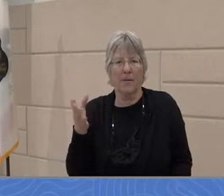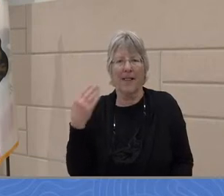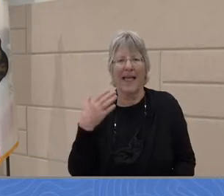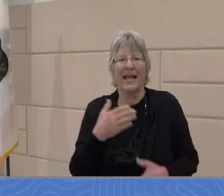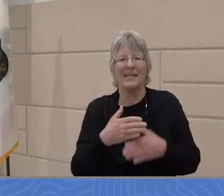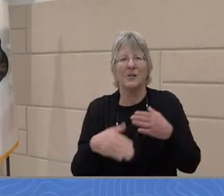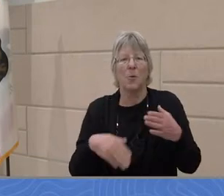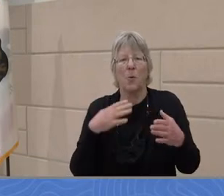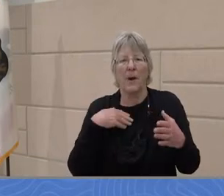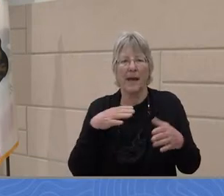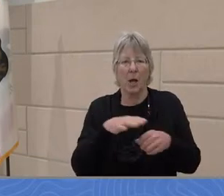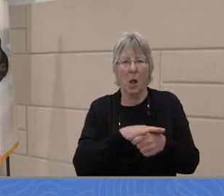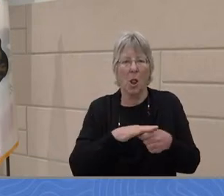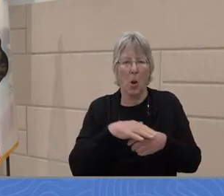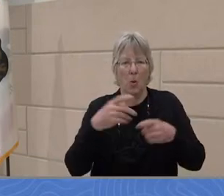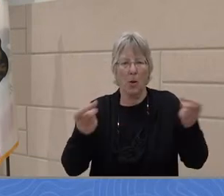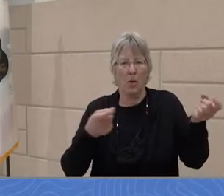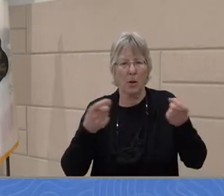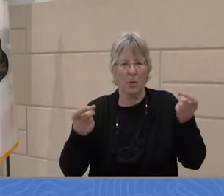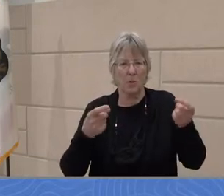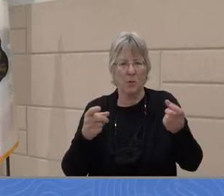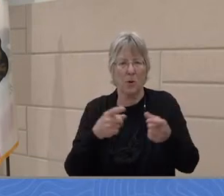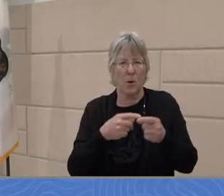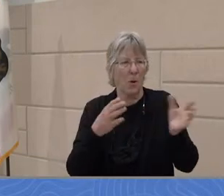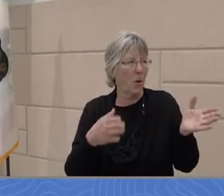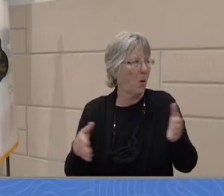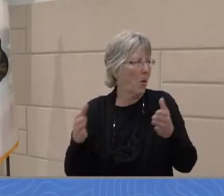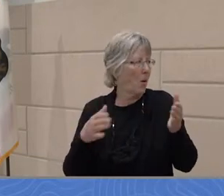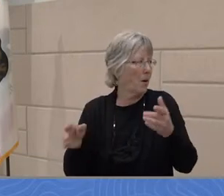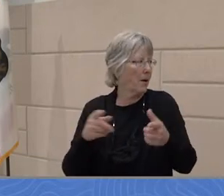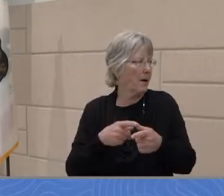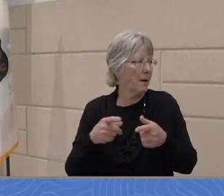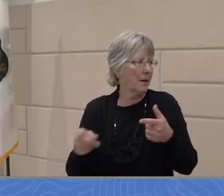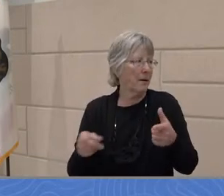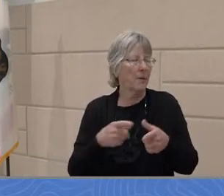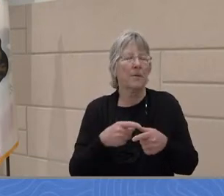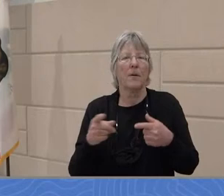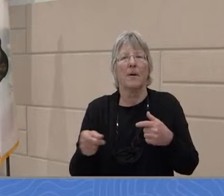ខ្ញុំបានចូលរួមទៅក្នុងកម្មវិធីCAP